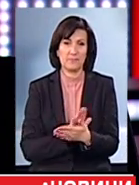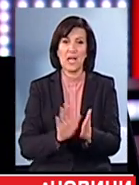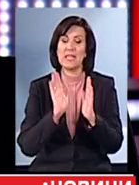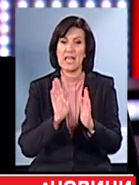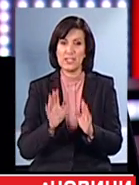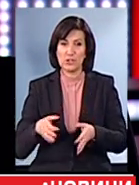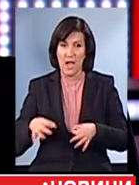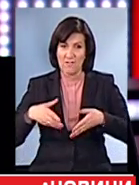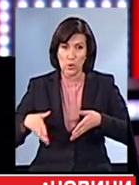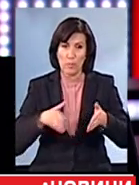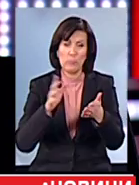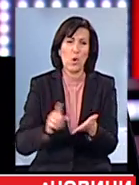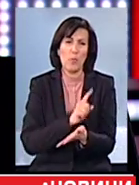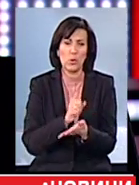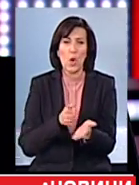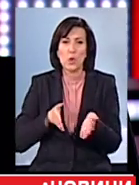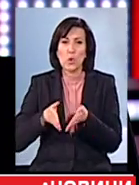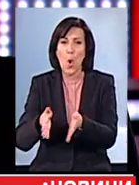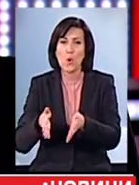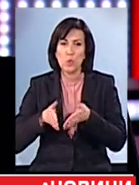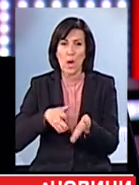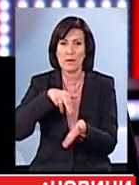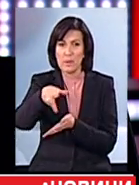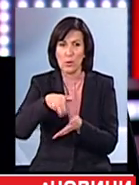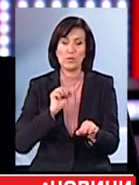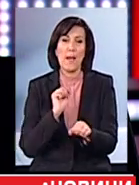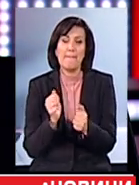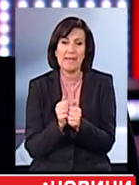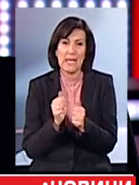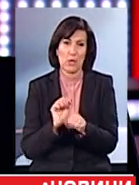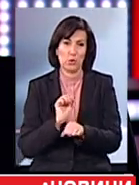автомагістралі, а й обов'язково тротуари і переходи біля зупинок громадського транспорту.